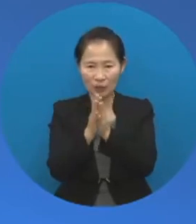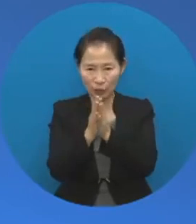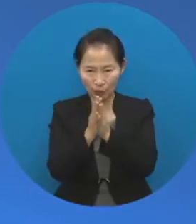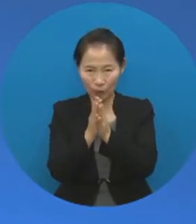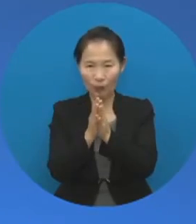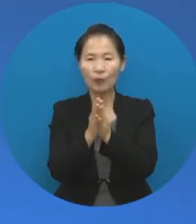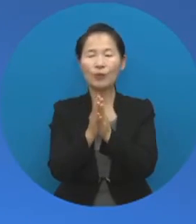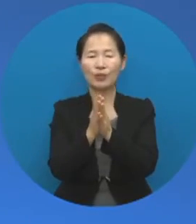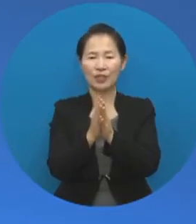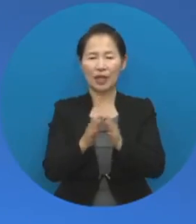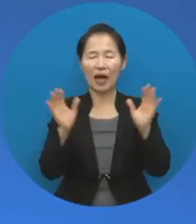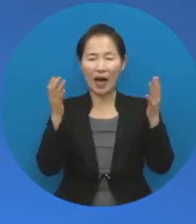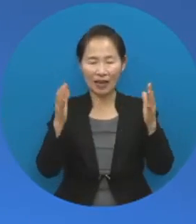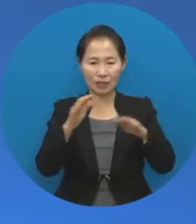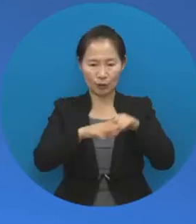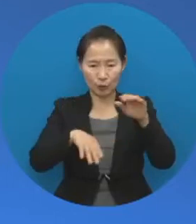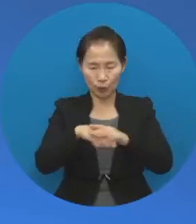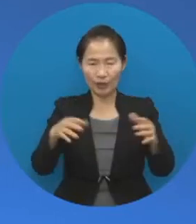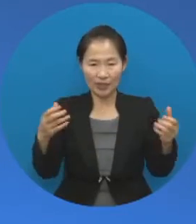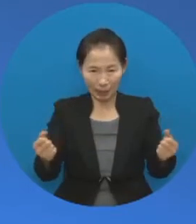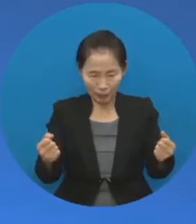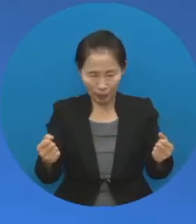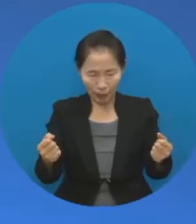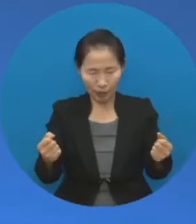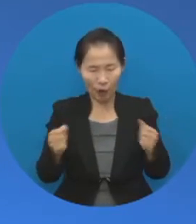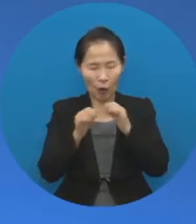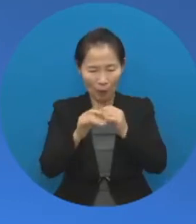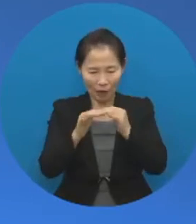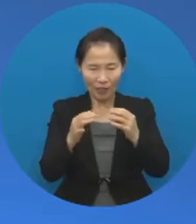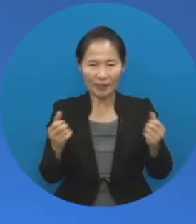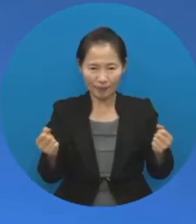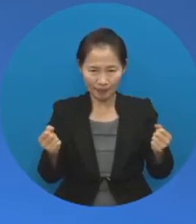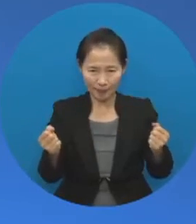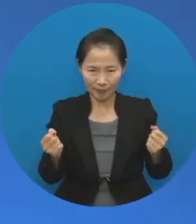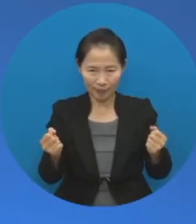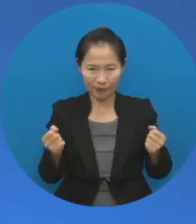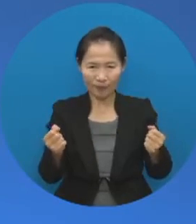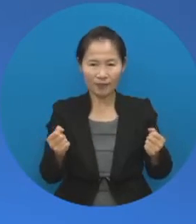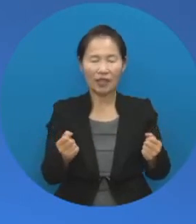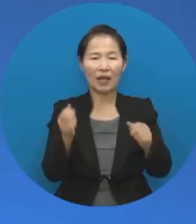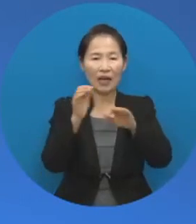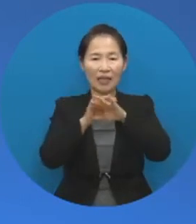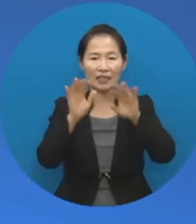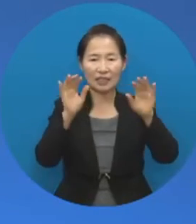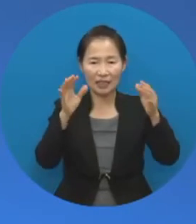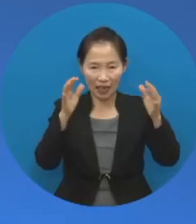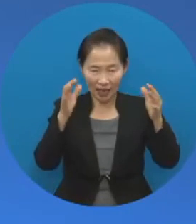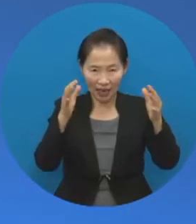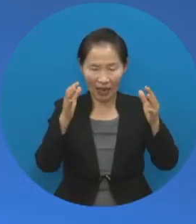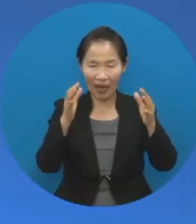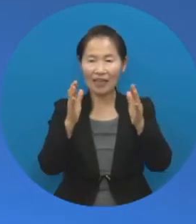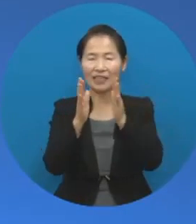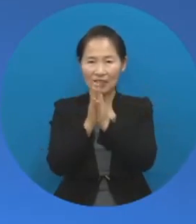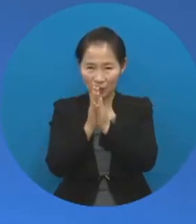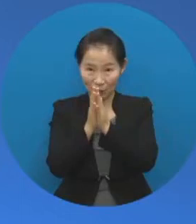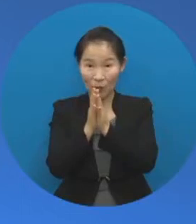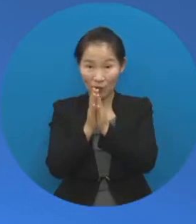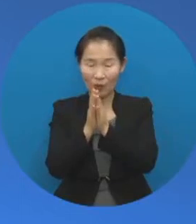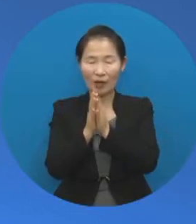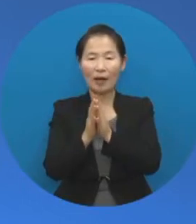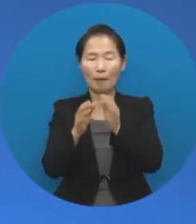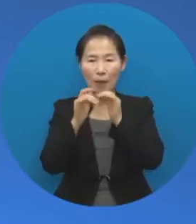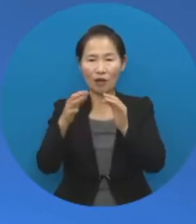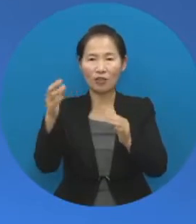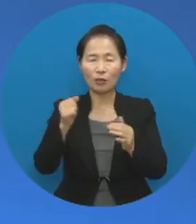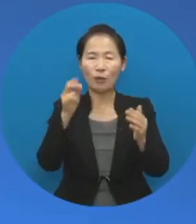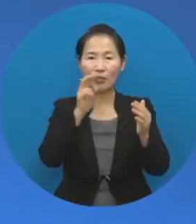아이들 손을 잡고 제가 이제 방언 기도를 애들이 이제 이름을 붙여주더라고요. 하늘나라 기도. 그래서 제가 이제 방언으로 찬양을 하면